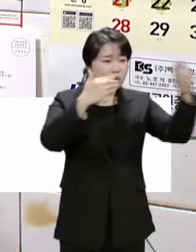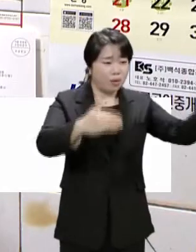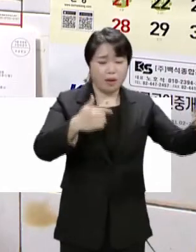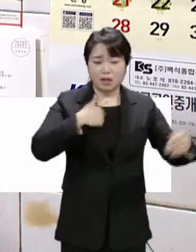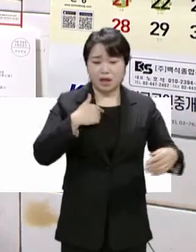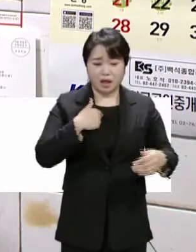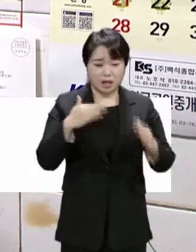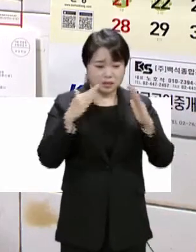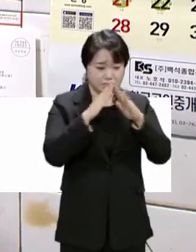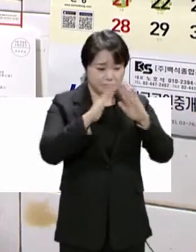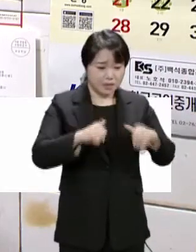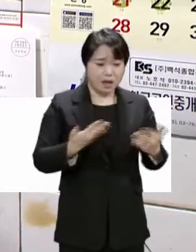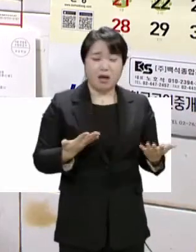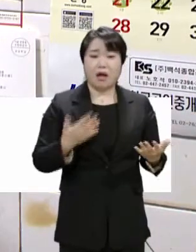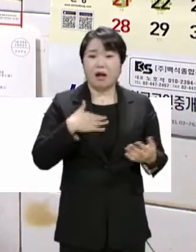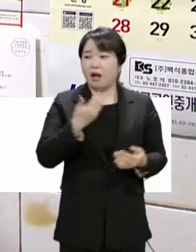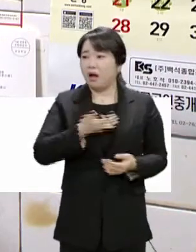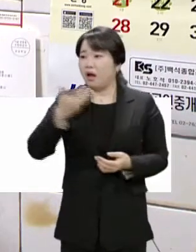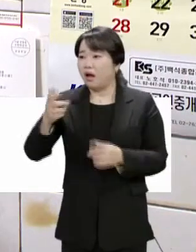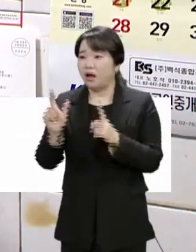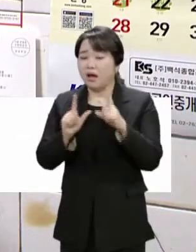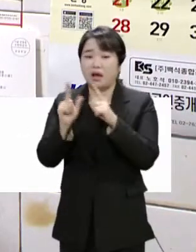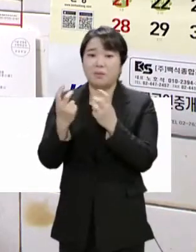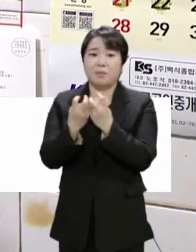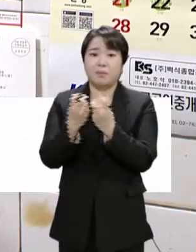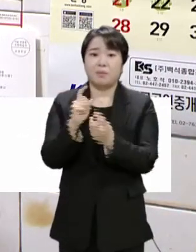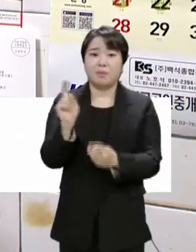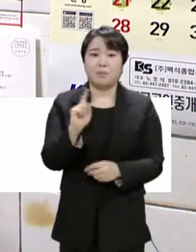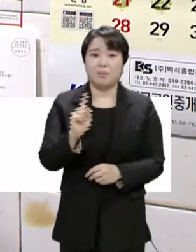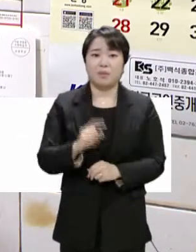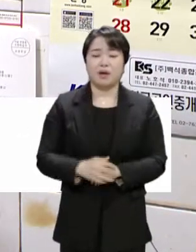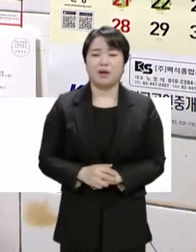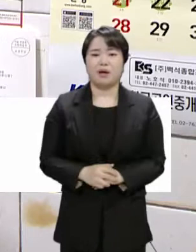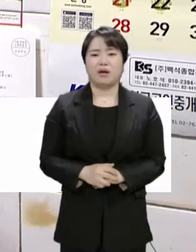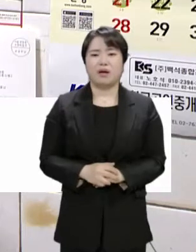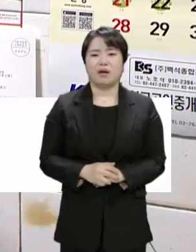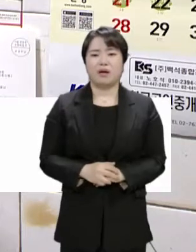주고 살겠어요. 이대로 살면은